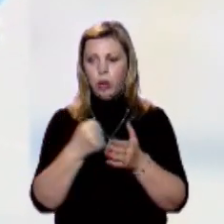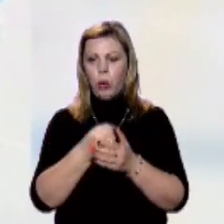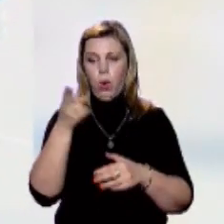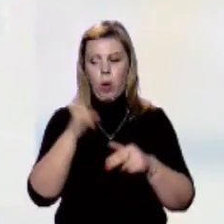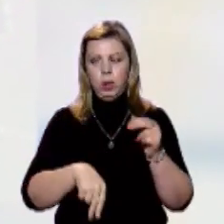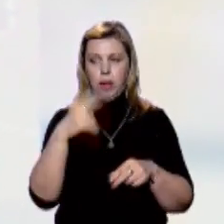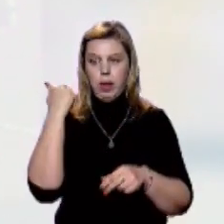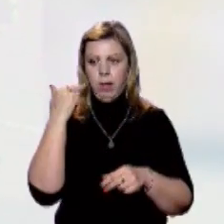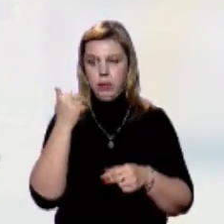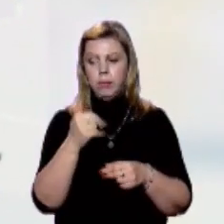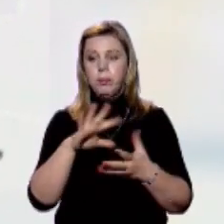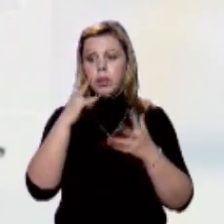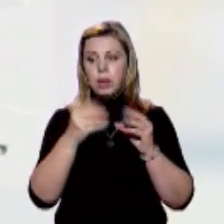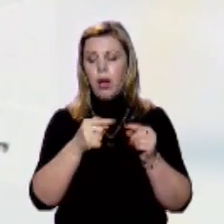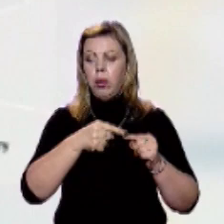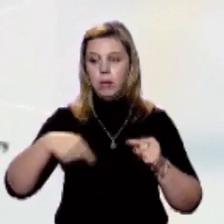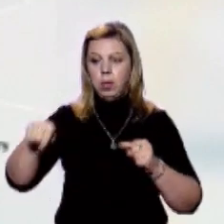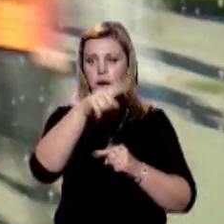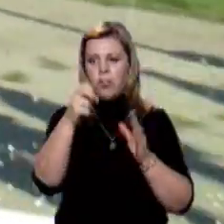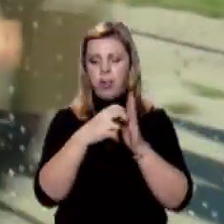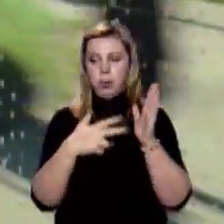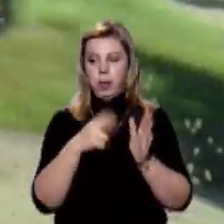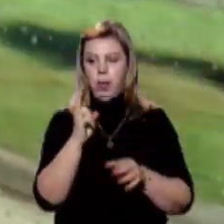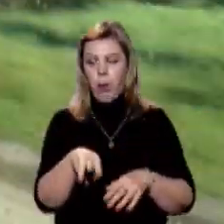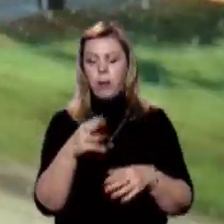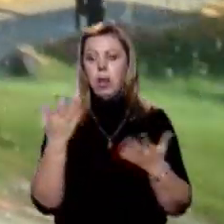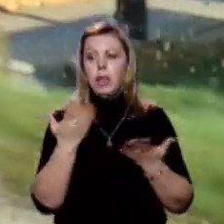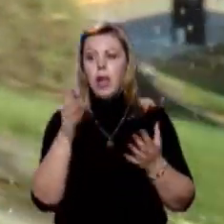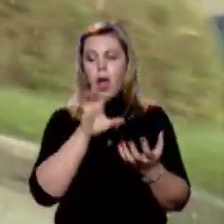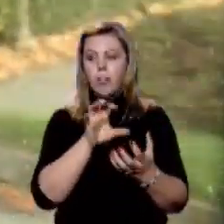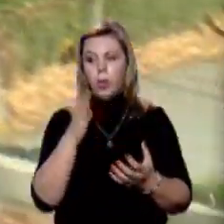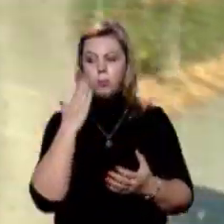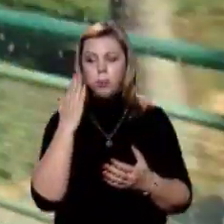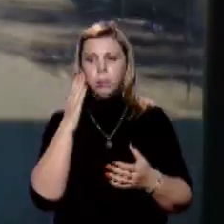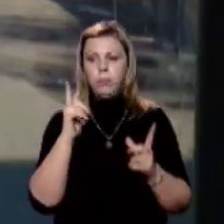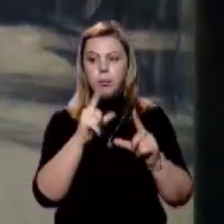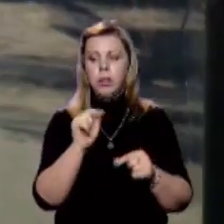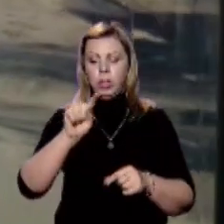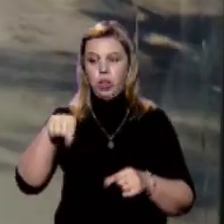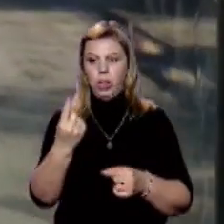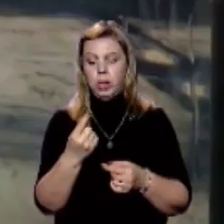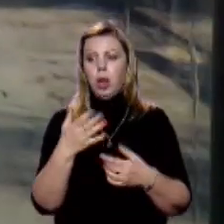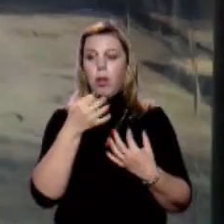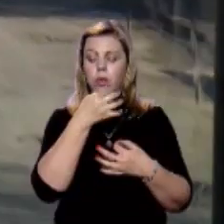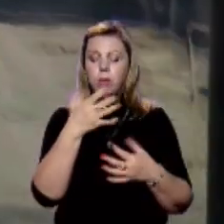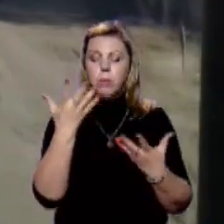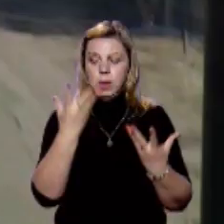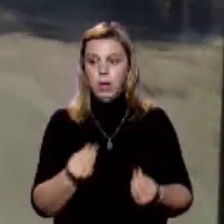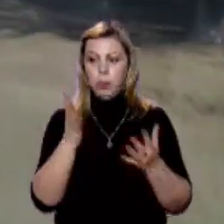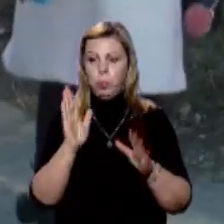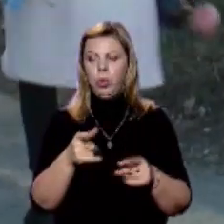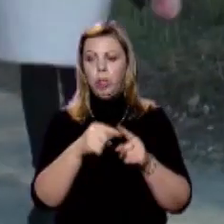кінцевої зупинки у Дравцях. Загальна довжина маршруту – 17 кілометрів, який автобус орієнтовно проїжджатиме за годину. У будні маршрутка їздитиме